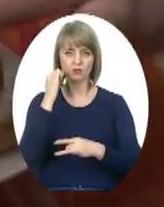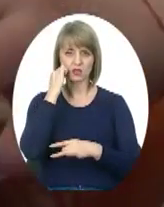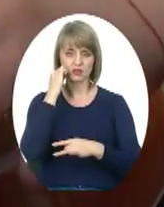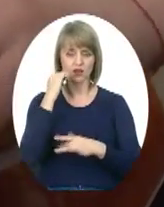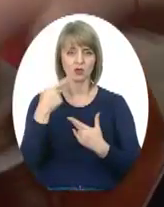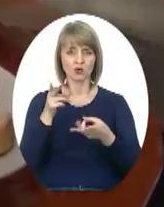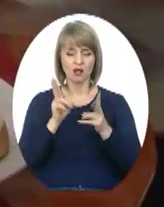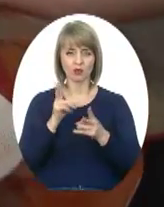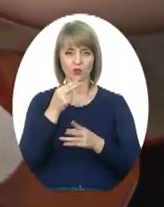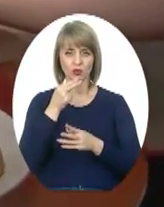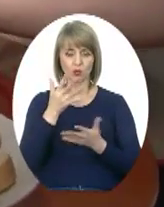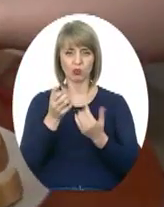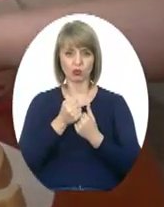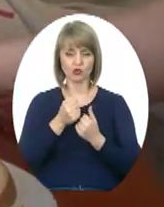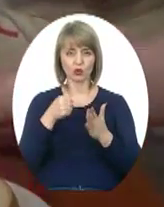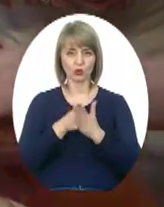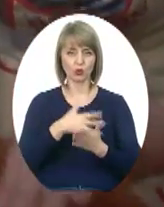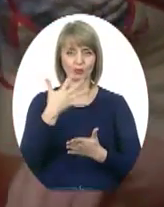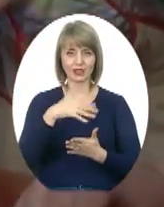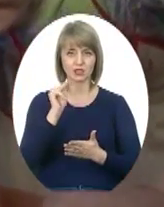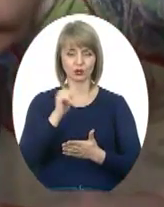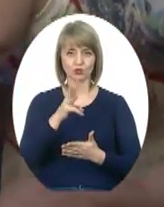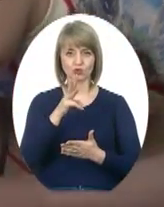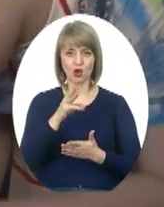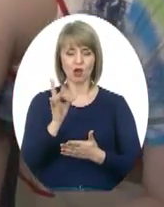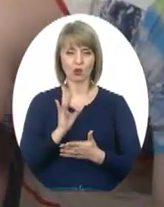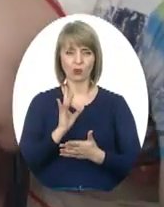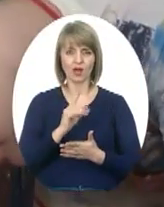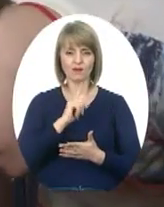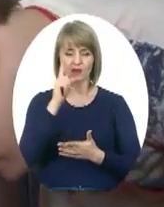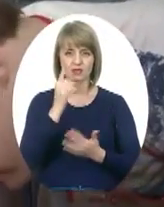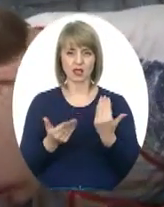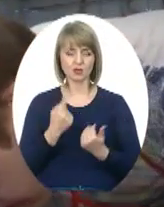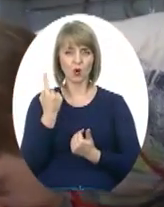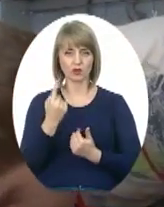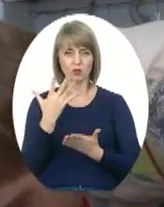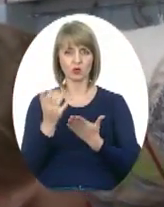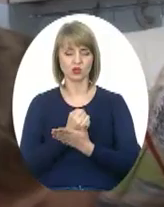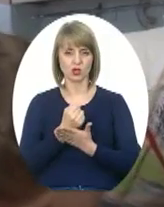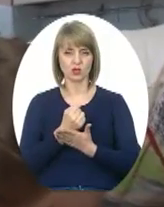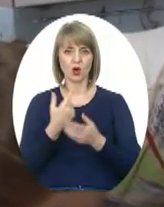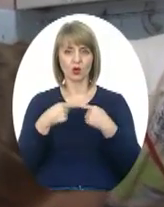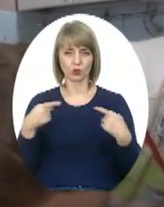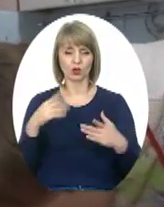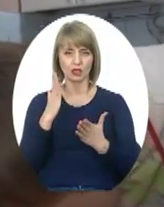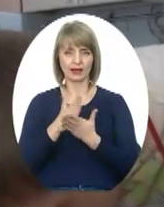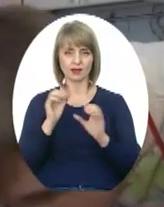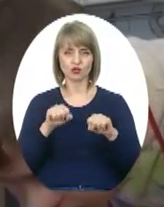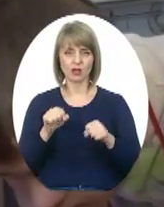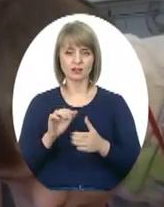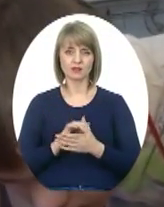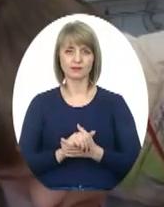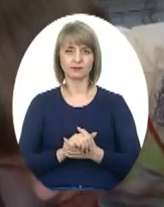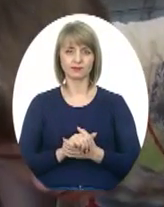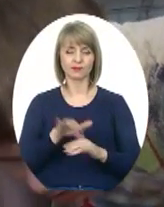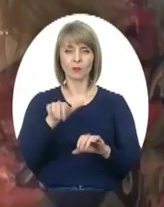крупный ресторан Москвы, где он готовит еду и получает до 50 тысяч рублей в месяц. А если у одного получилось, то и у других